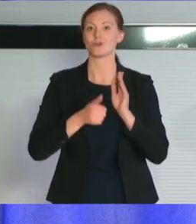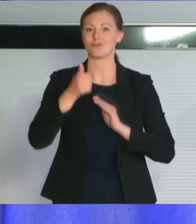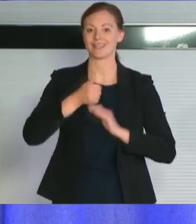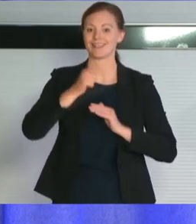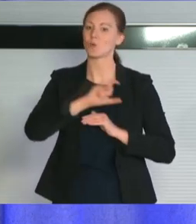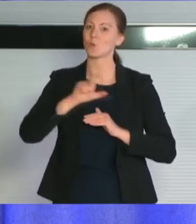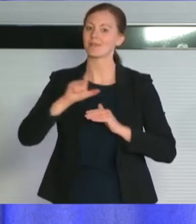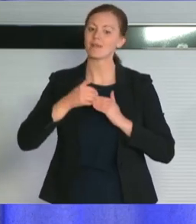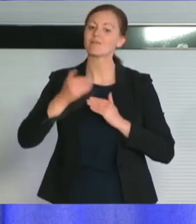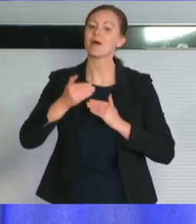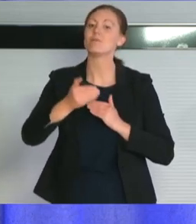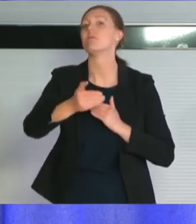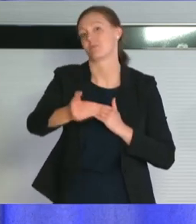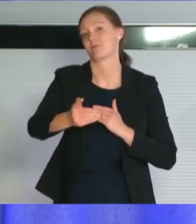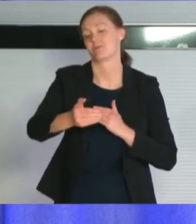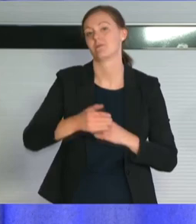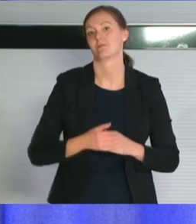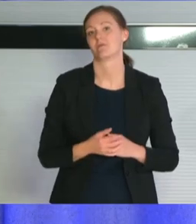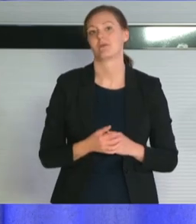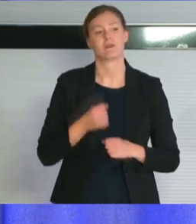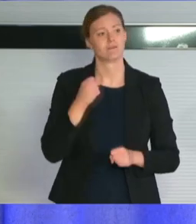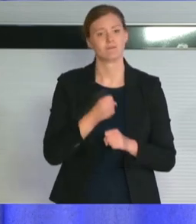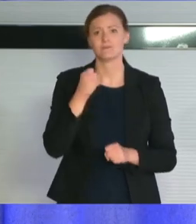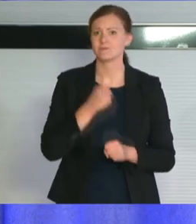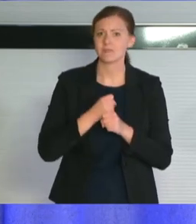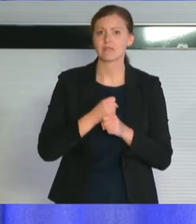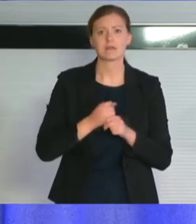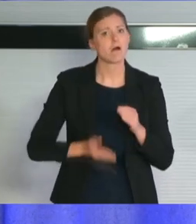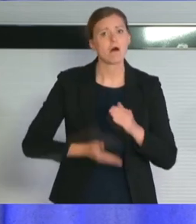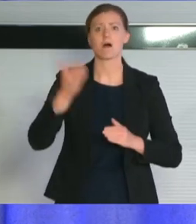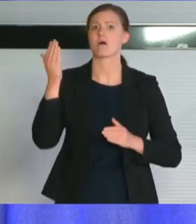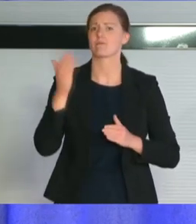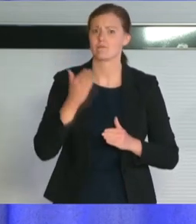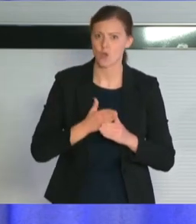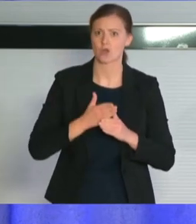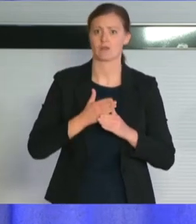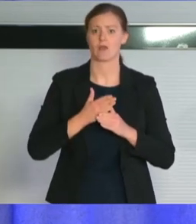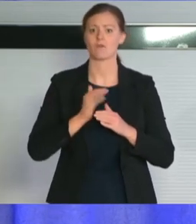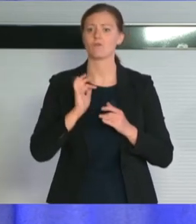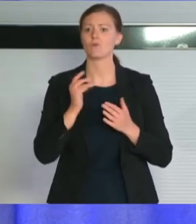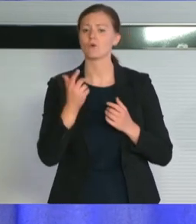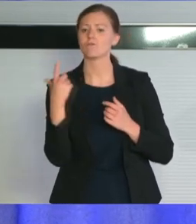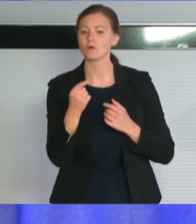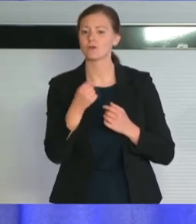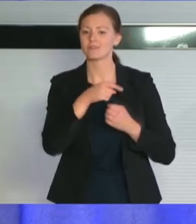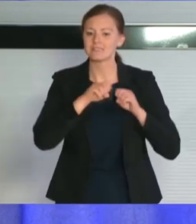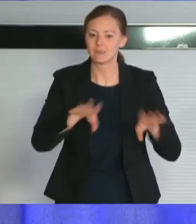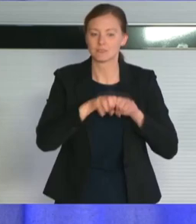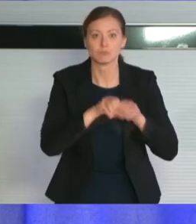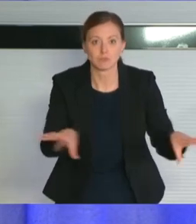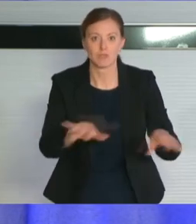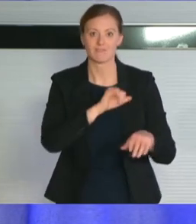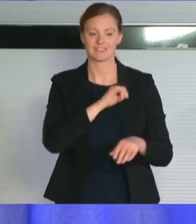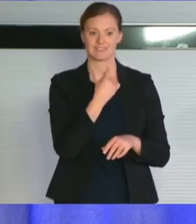fremover. Det er nemlig helt avgjørende hvor raskt smitten sprer seg. Hvis